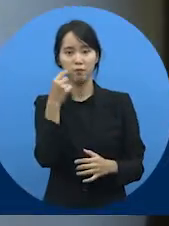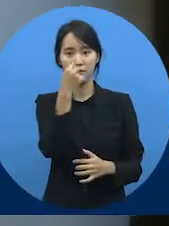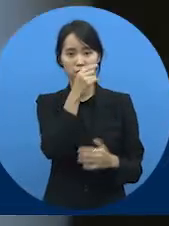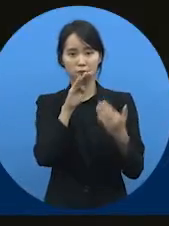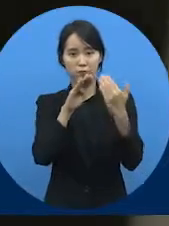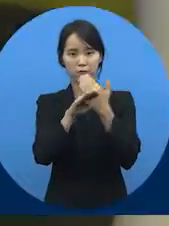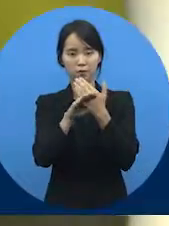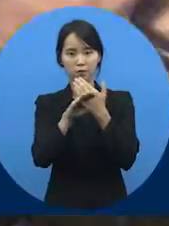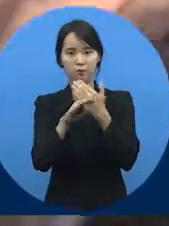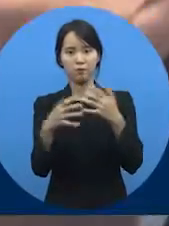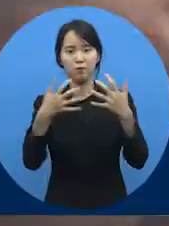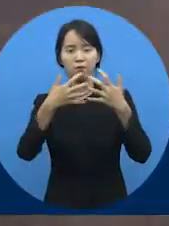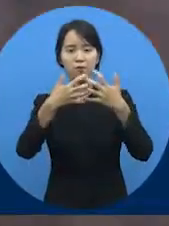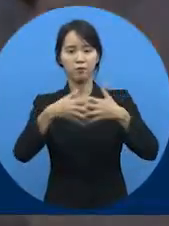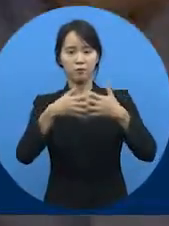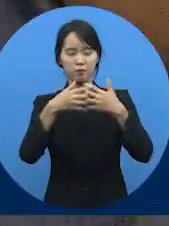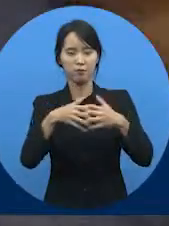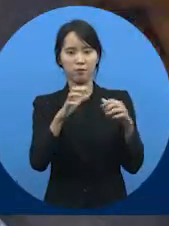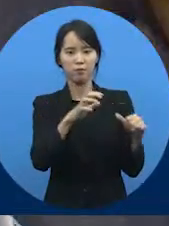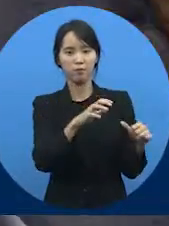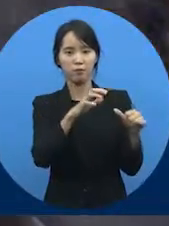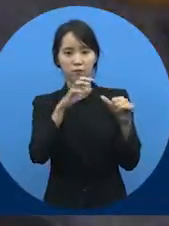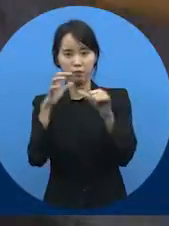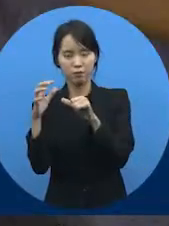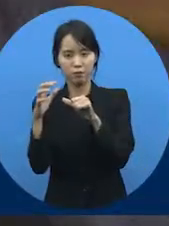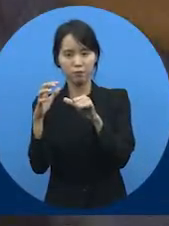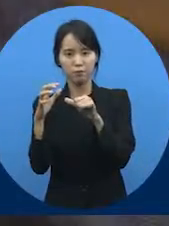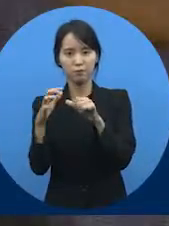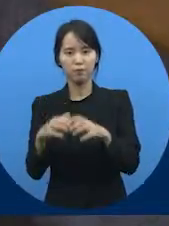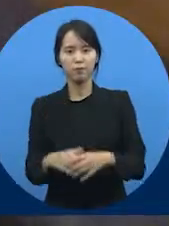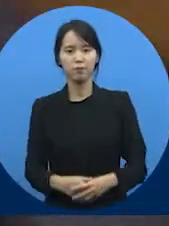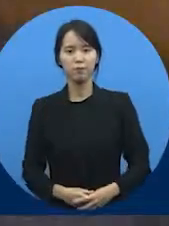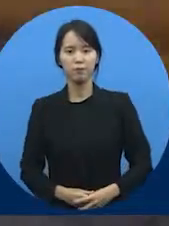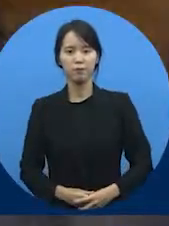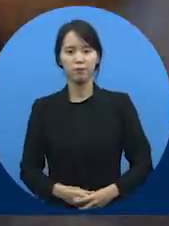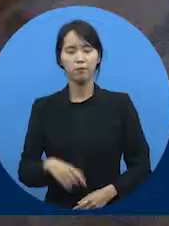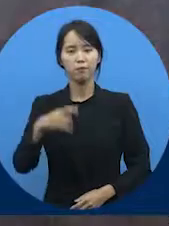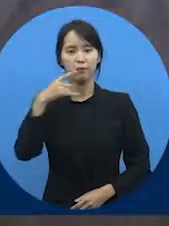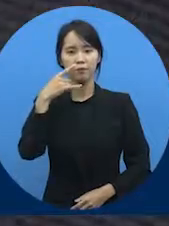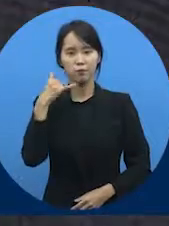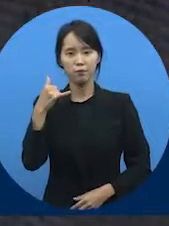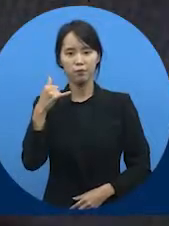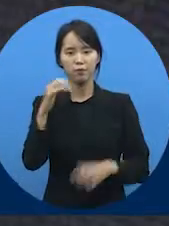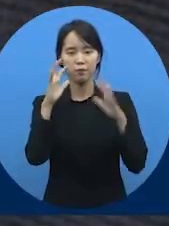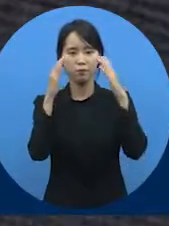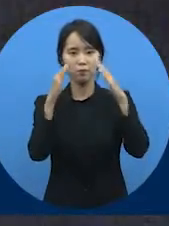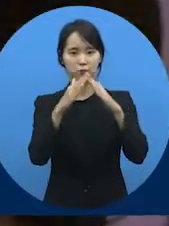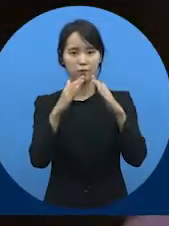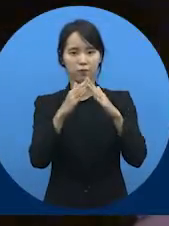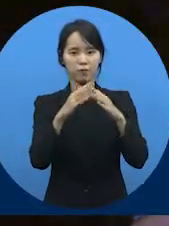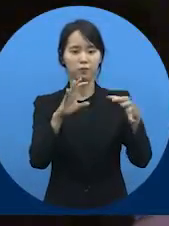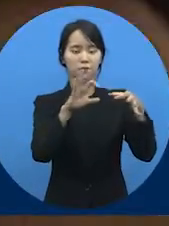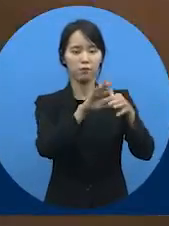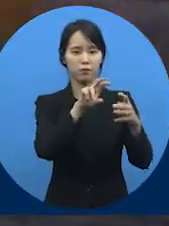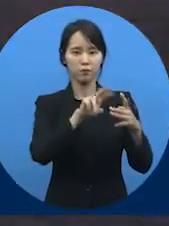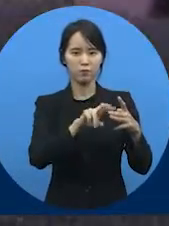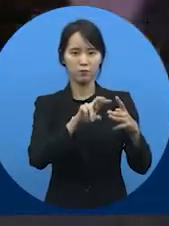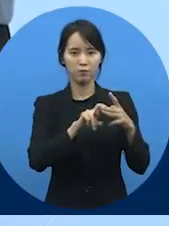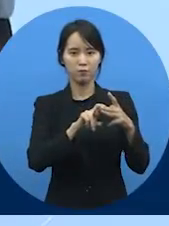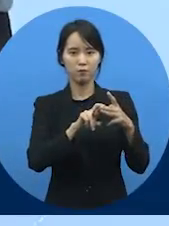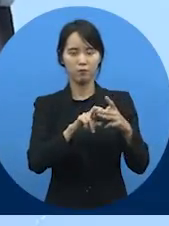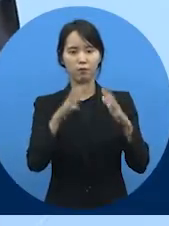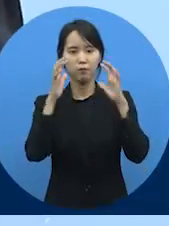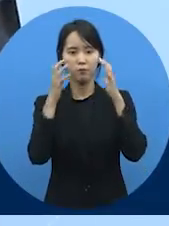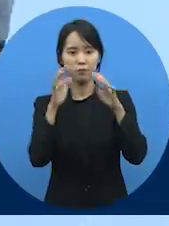후 통학차량 제일 뒷좌석과 차량 외부에 설치한 NFC에 접촉해 학부모, 어린이집,